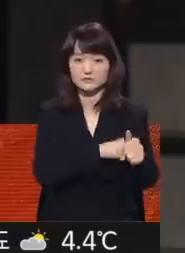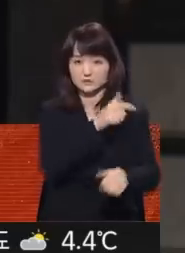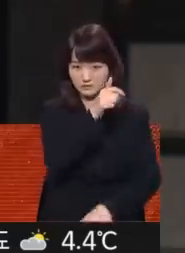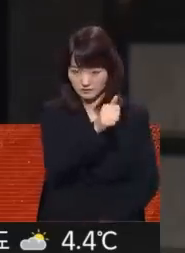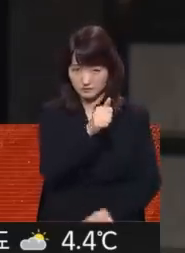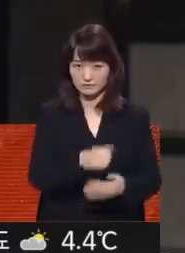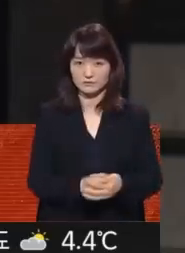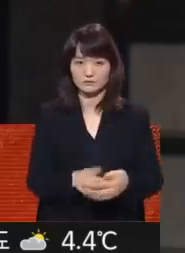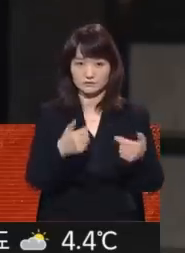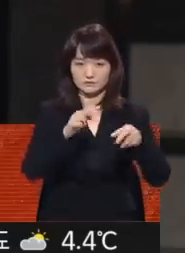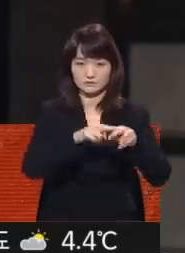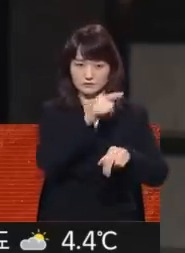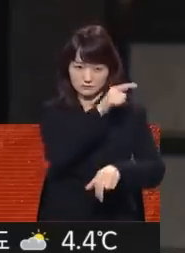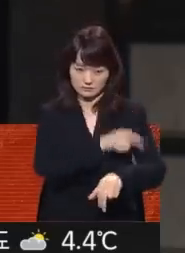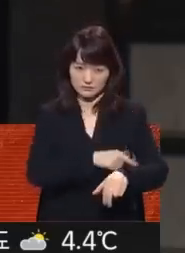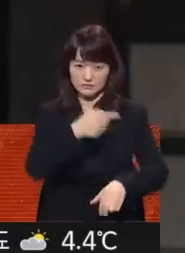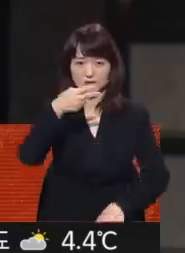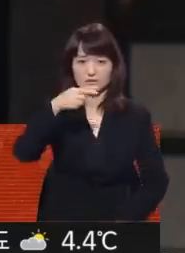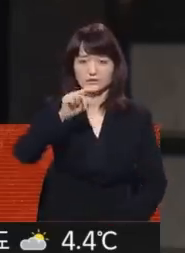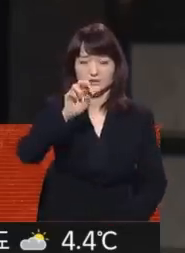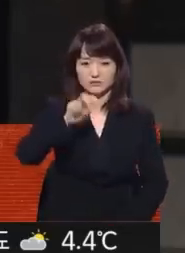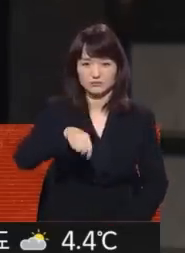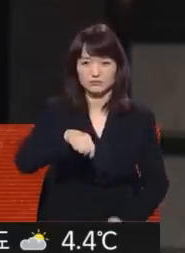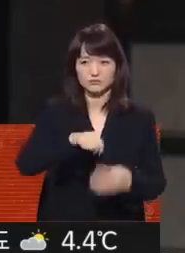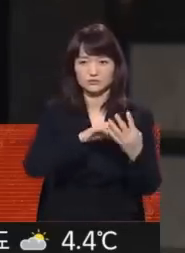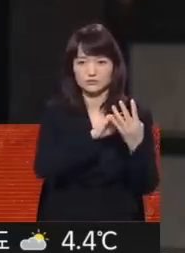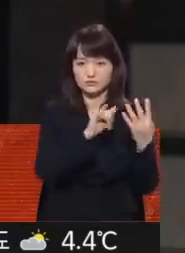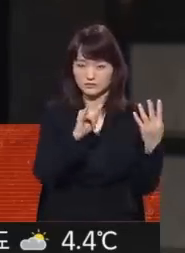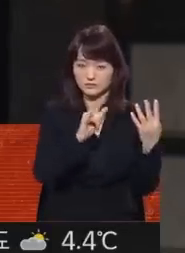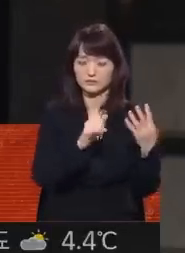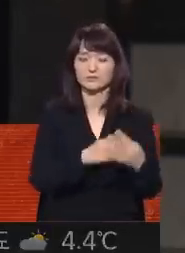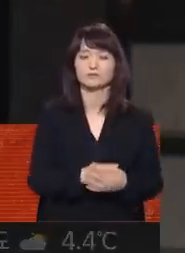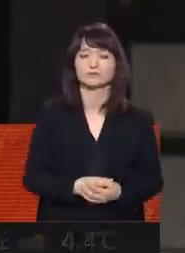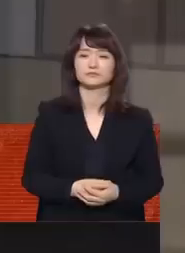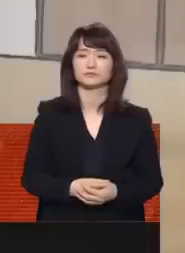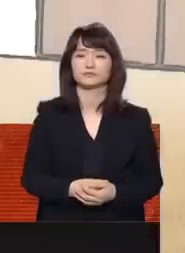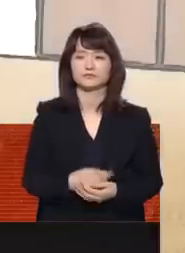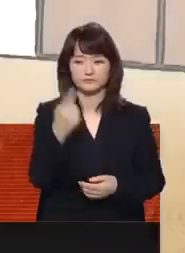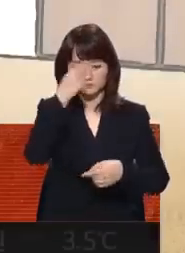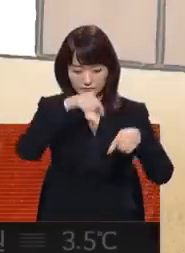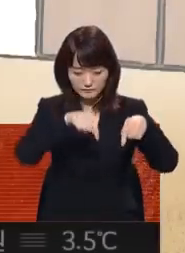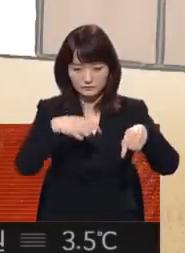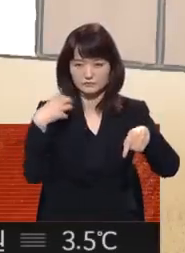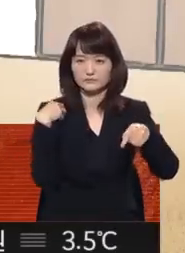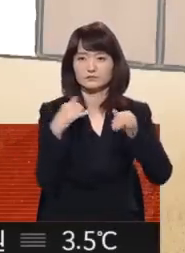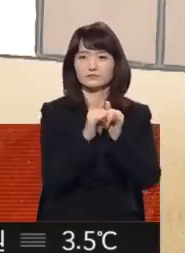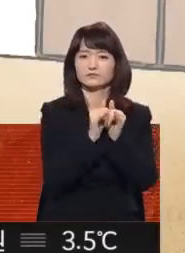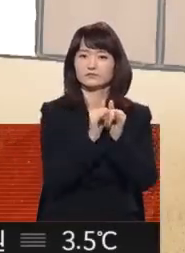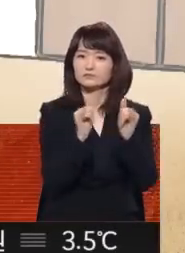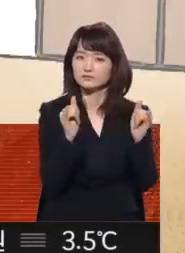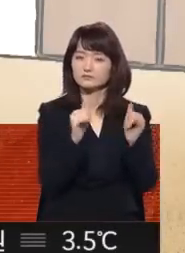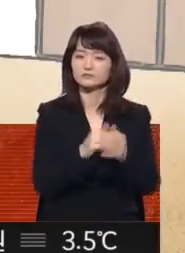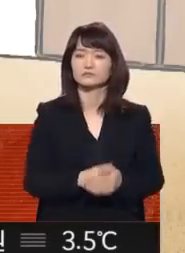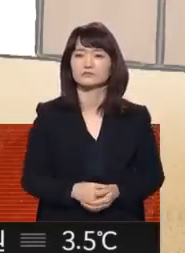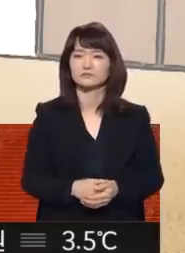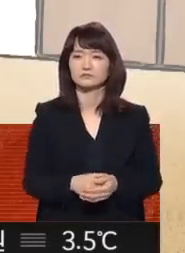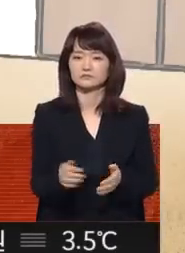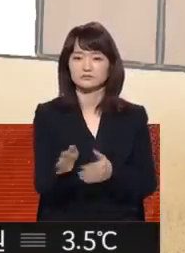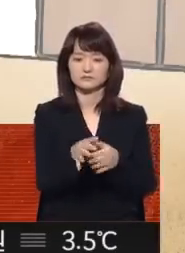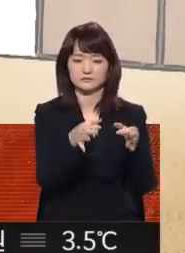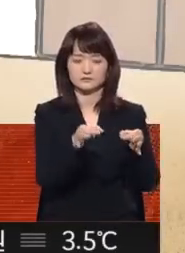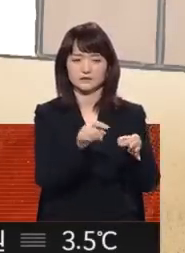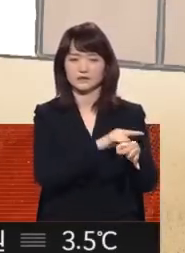상임이사 상무 그네 명지 끊을 것도 면적 담당관이 있다고 하는데 여호원한테 보면은 가장 고위직